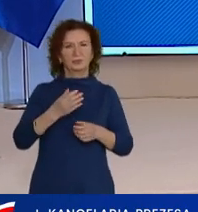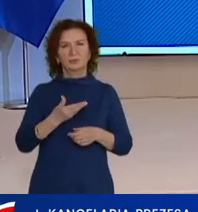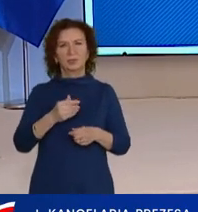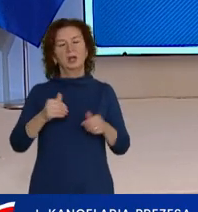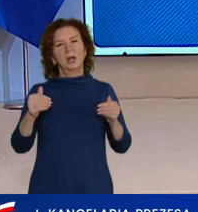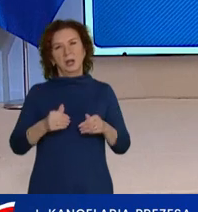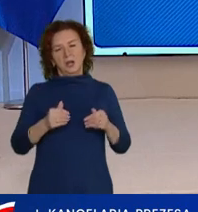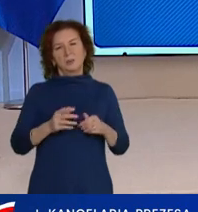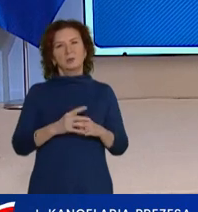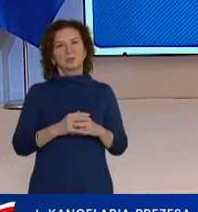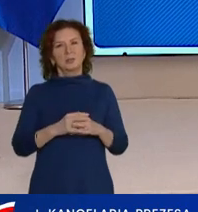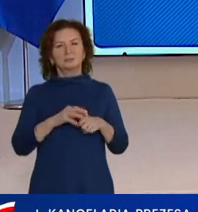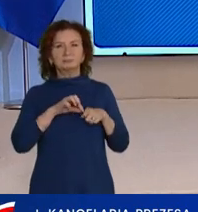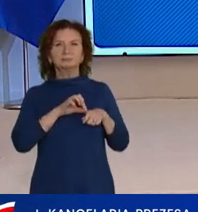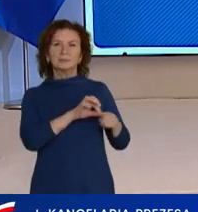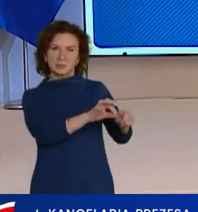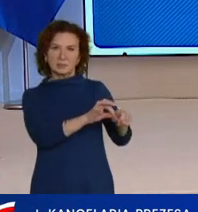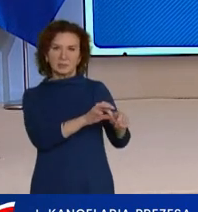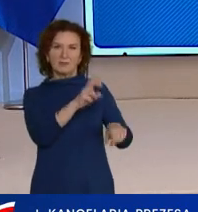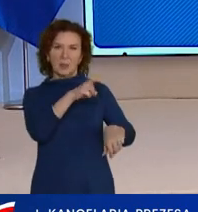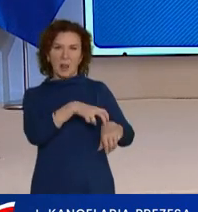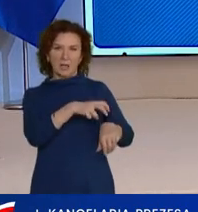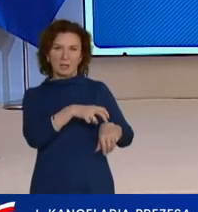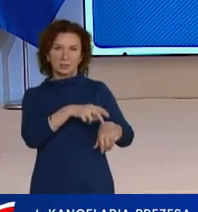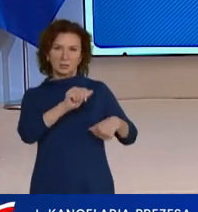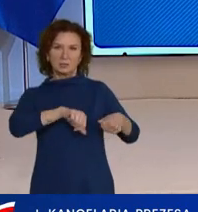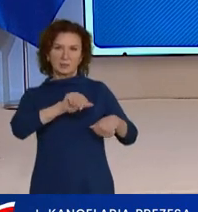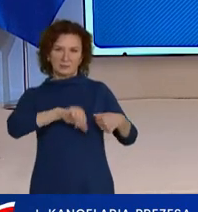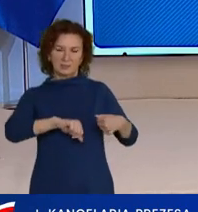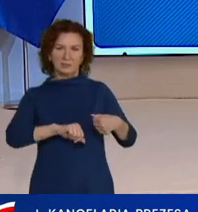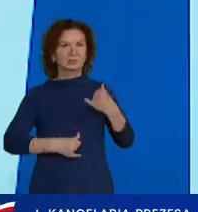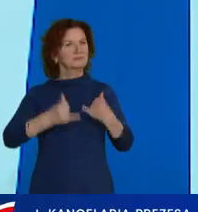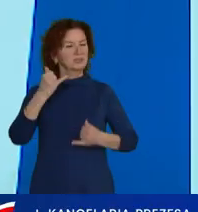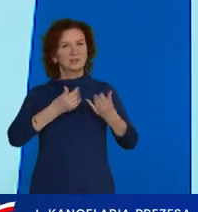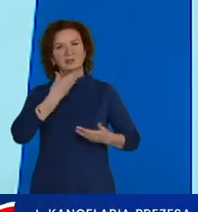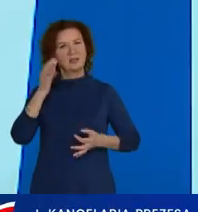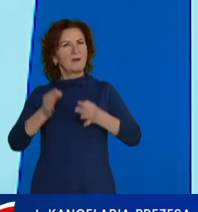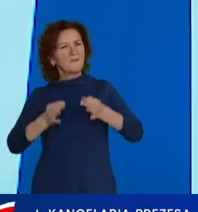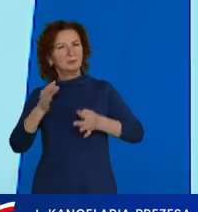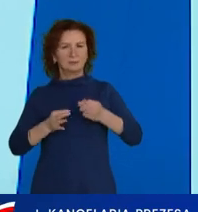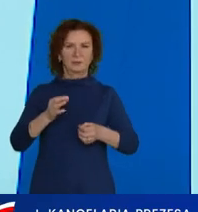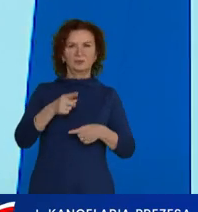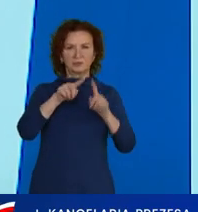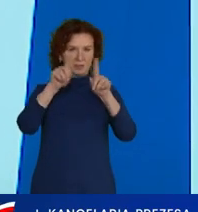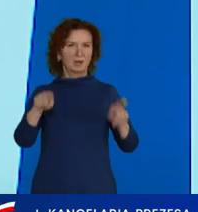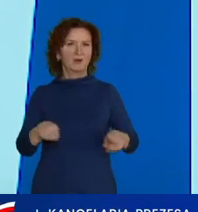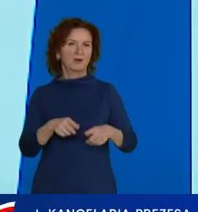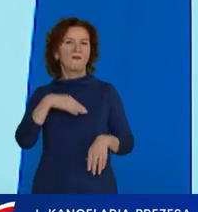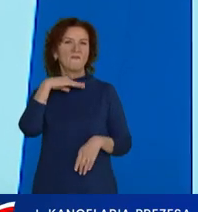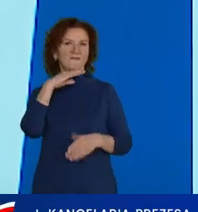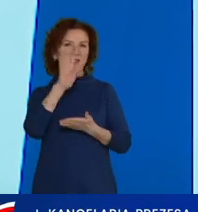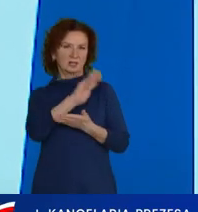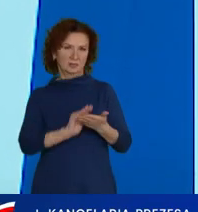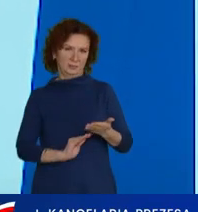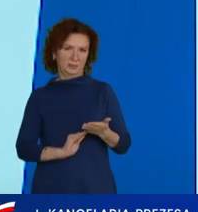pacjent będzie kierowany do lekarza. W przypadku, kiedy nie ma żadnych wątpliwości, taki kwestionariusz jest